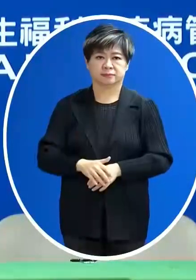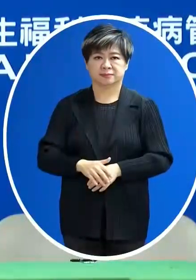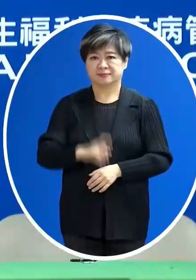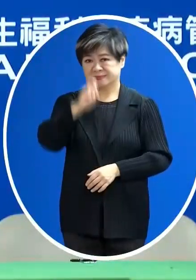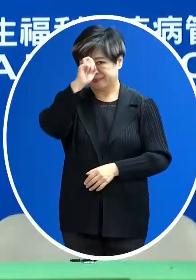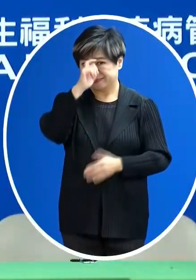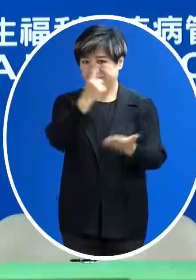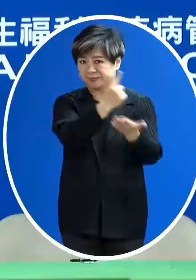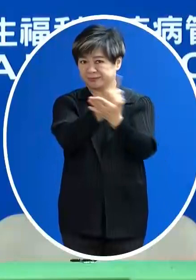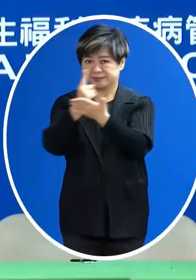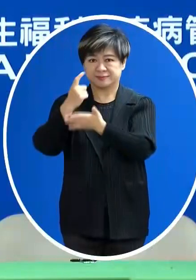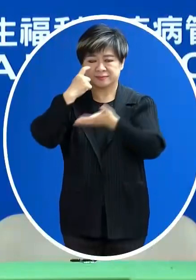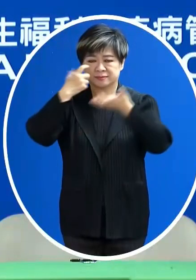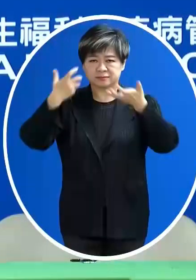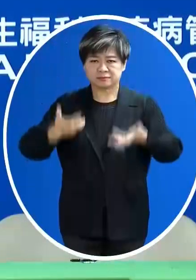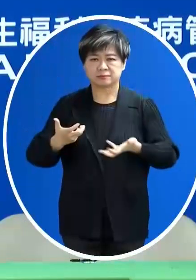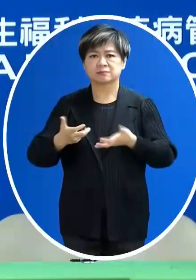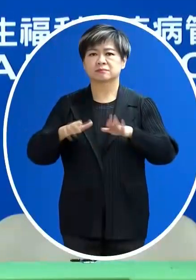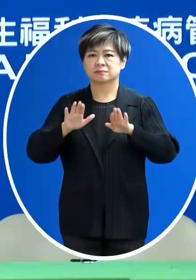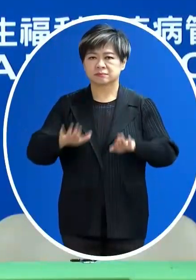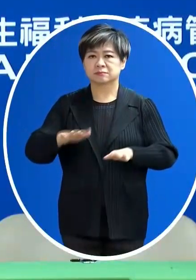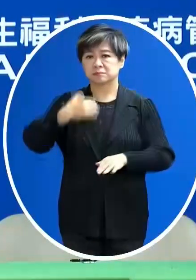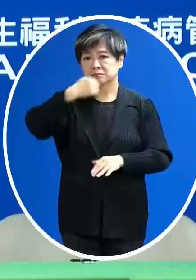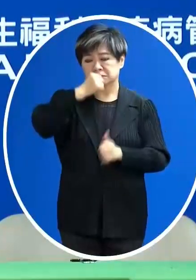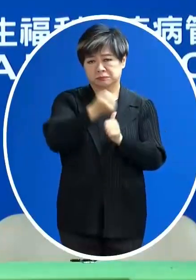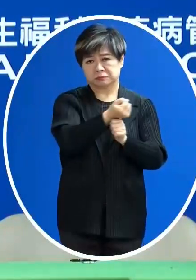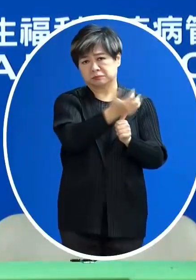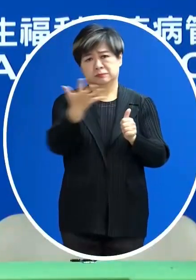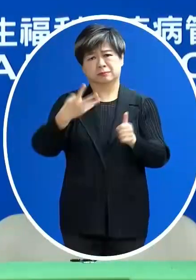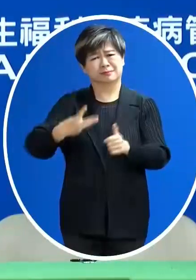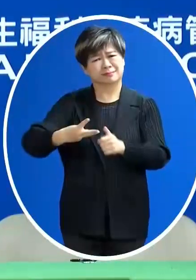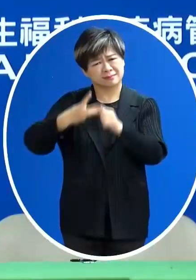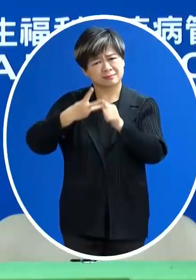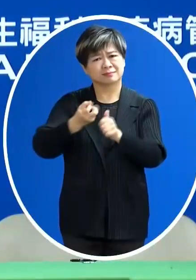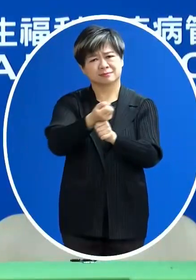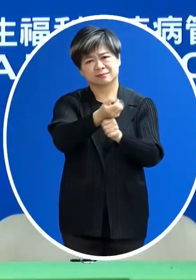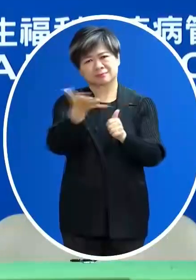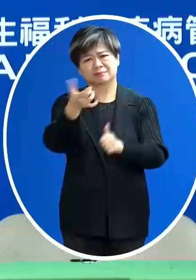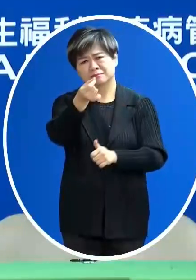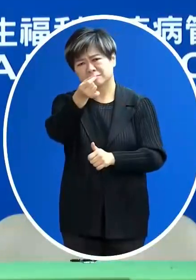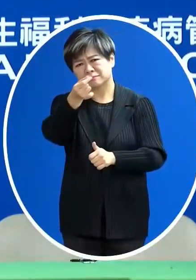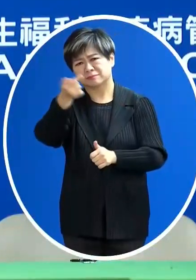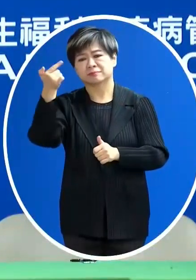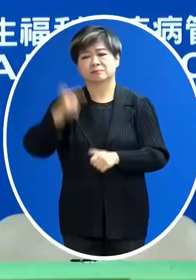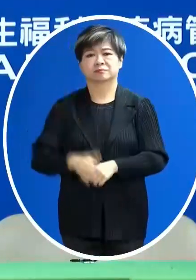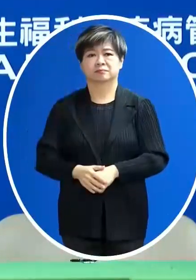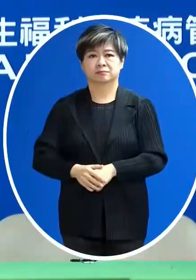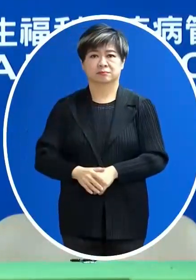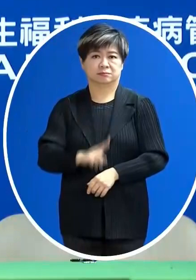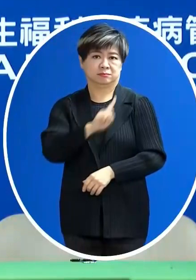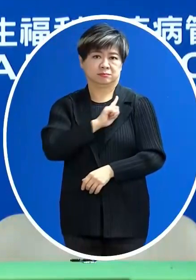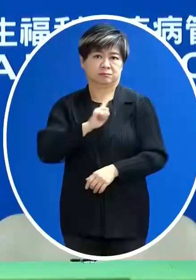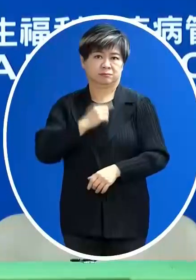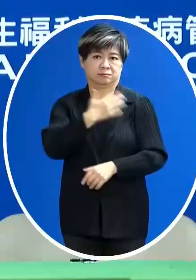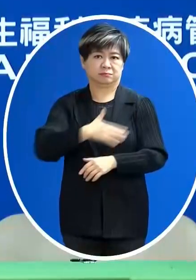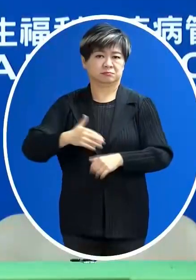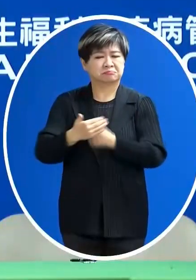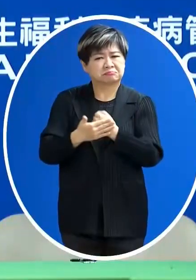我们现在这个本土的疫情也开始升温，第三波的疫情已经开始了，大家都要注意自己的这个健康。